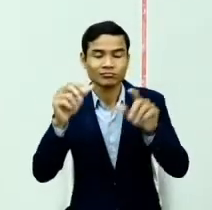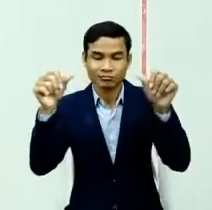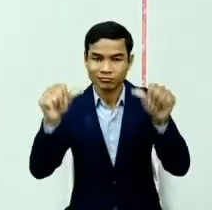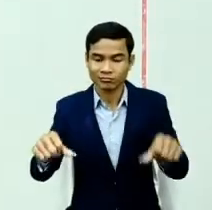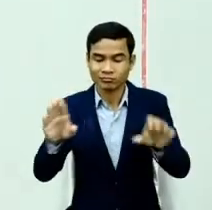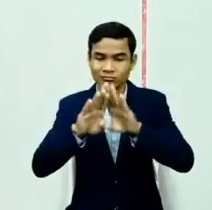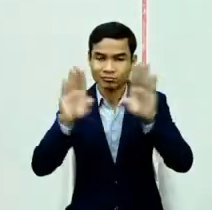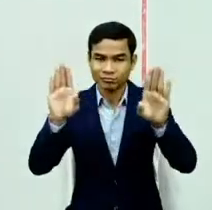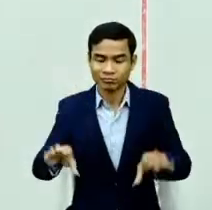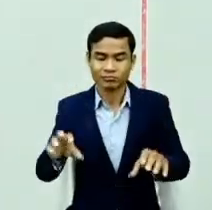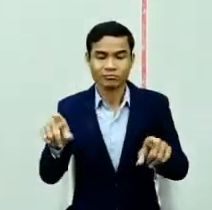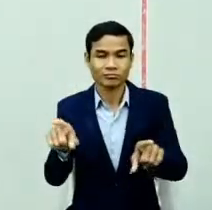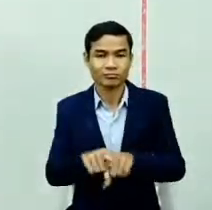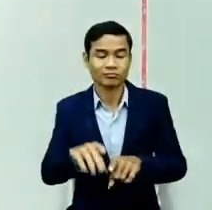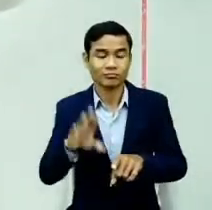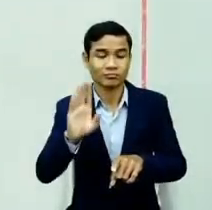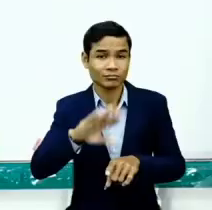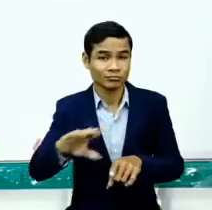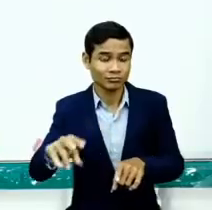យើងទៅមើលរូបភាពដែលកូនទាំងអស់គ្នាអាចមើលរូបភាពនៅក្នុងសៀវភៅចំនួនរបស់កូនចាហ្នឹងទំព័រទី